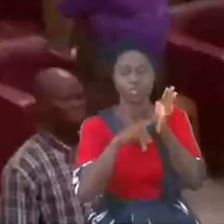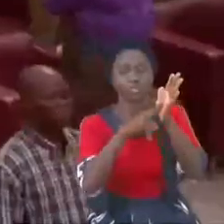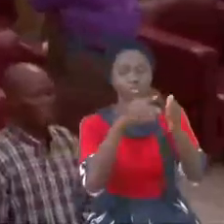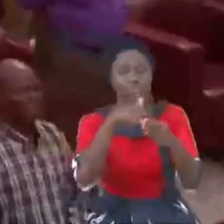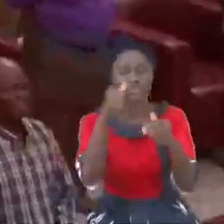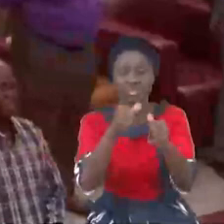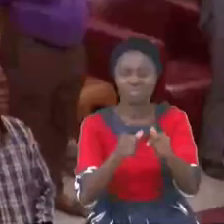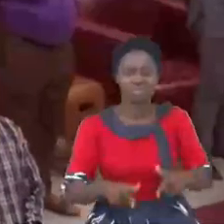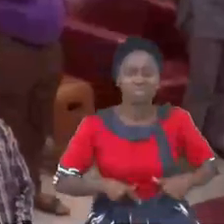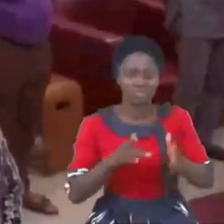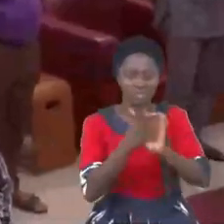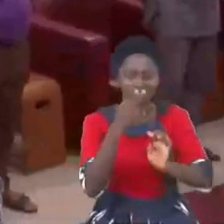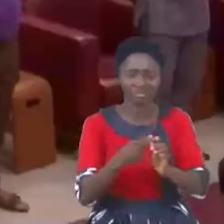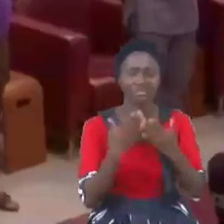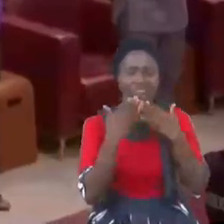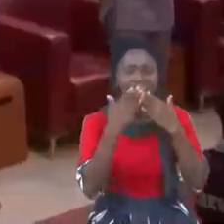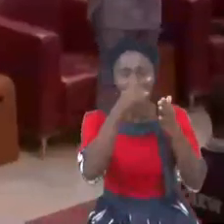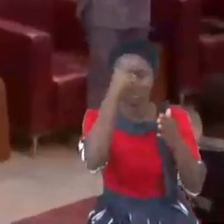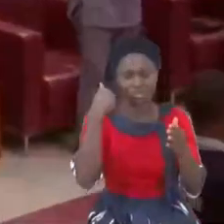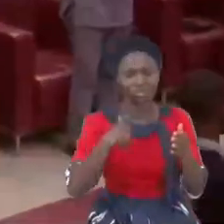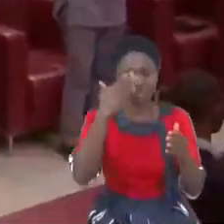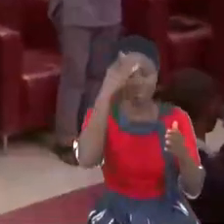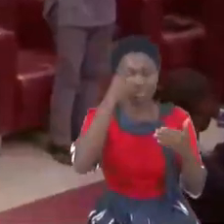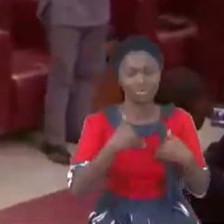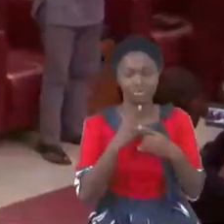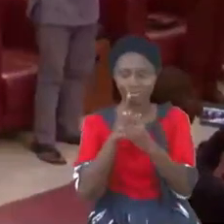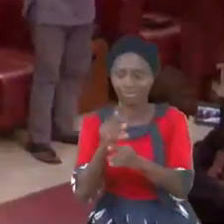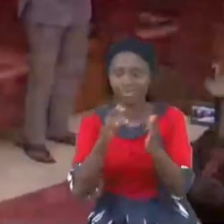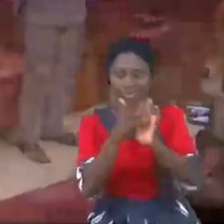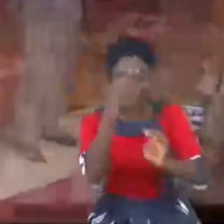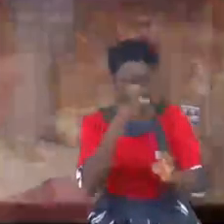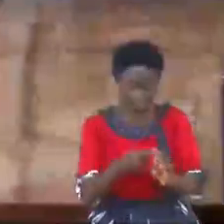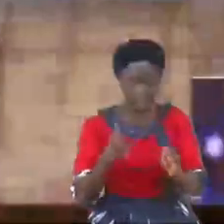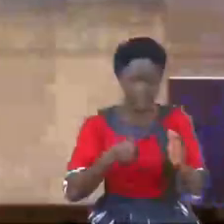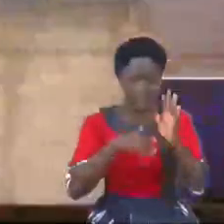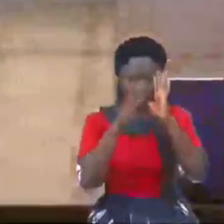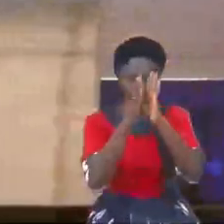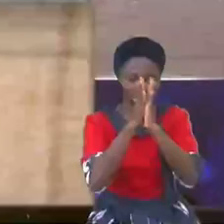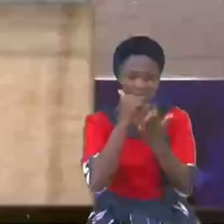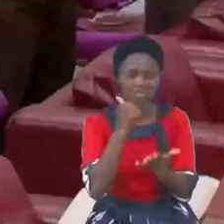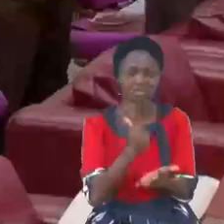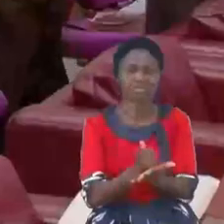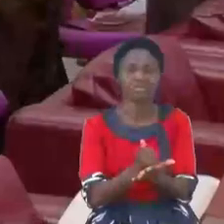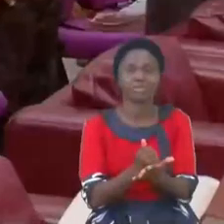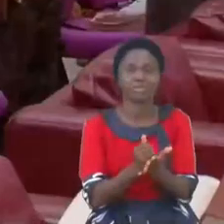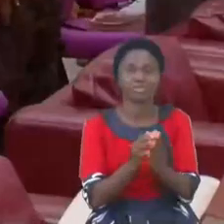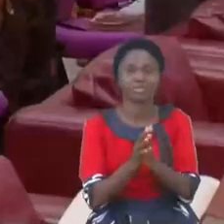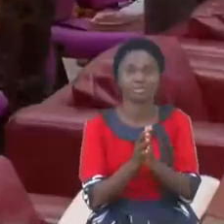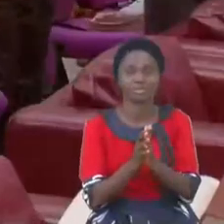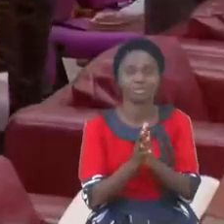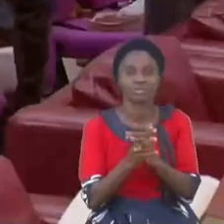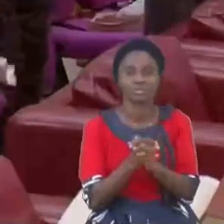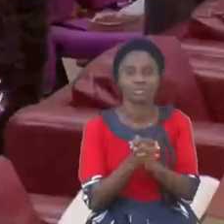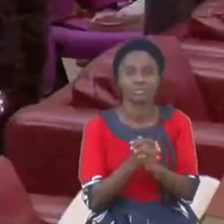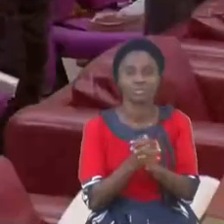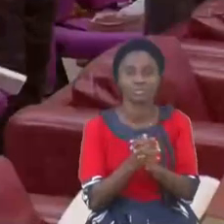disons merci parce que tu as exaucé. Au nom de Jésus, nous prions. Et que le